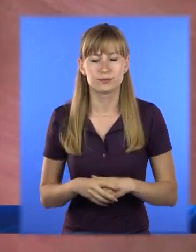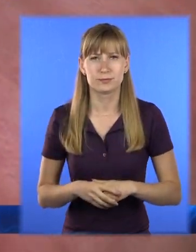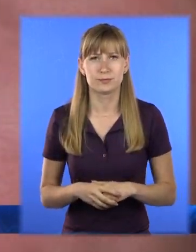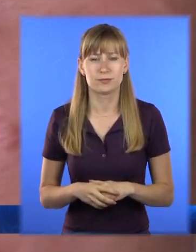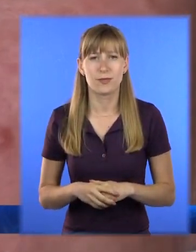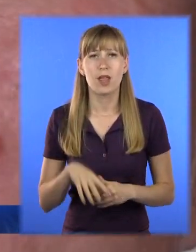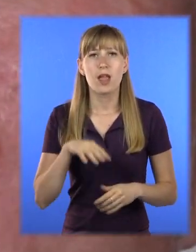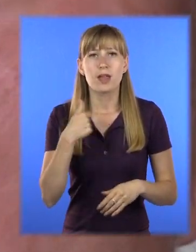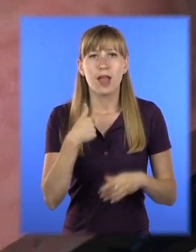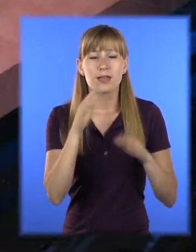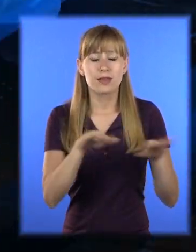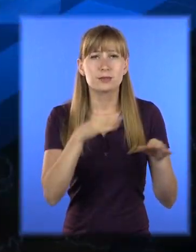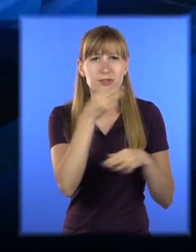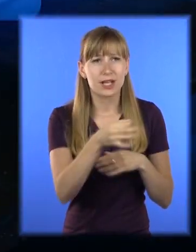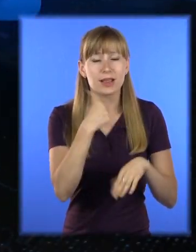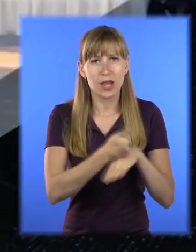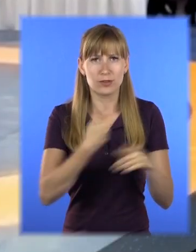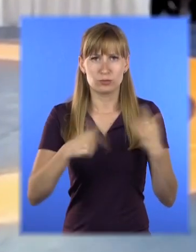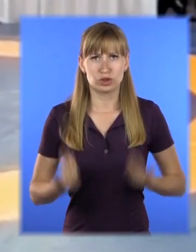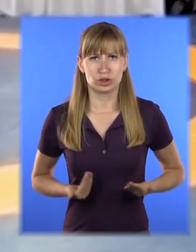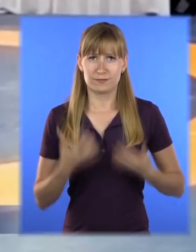що ми всі живі і здорові.